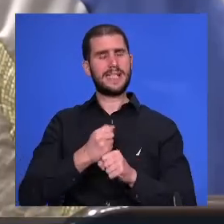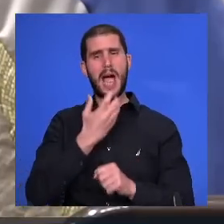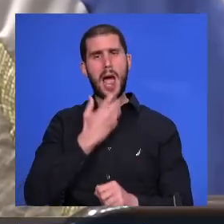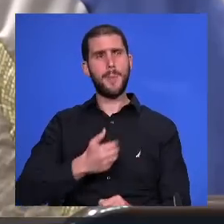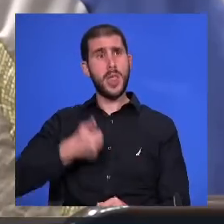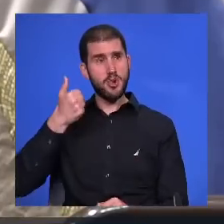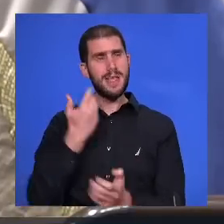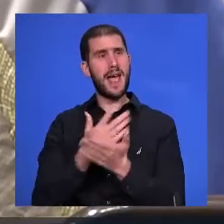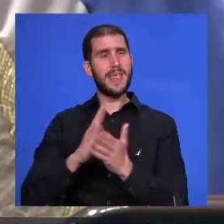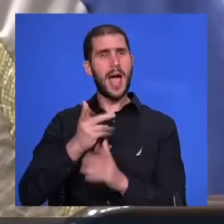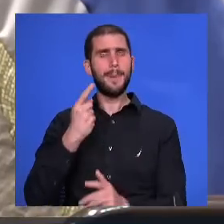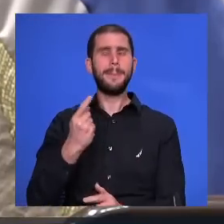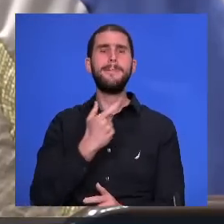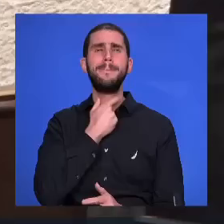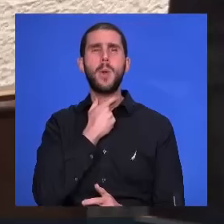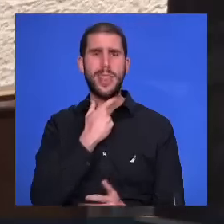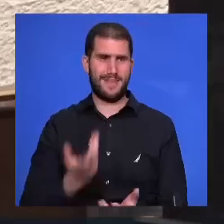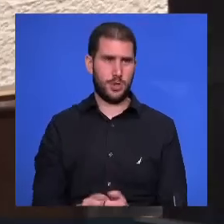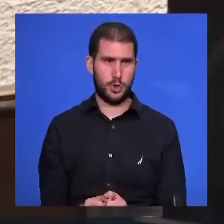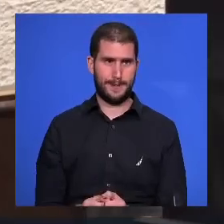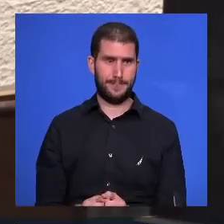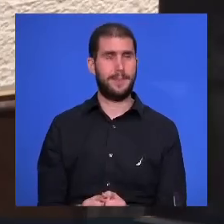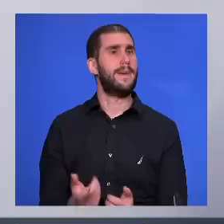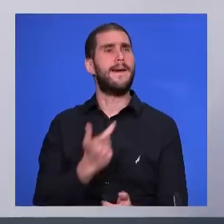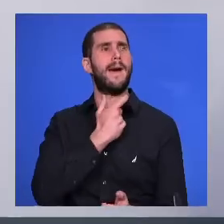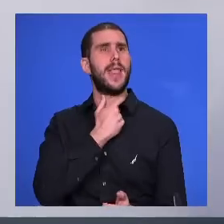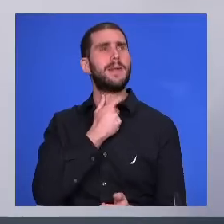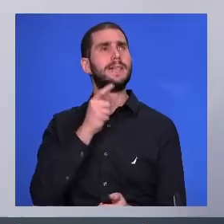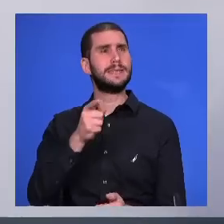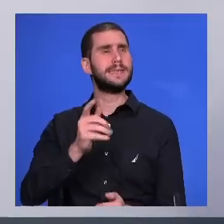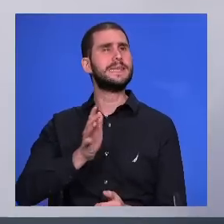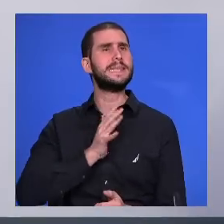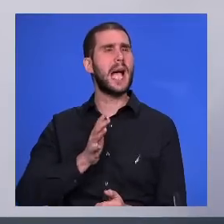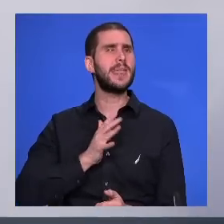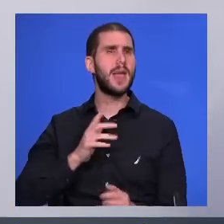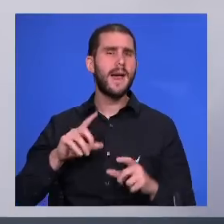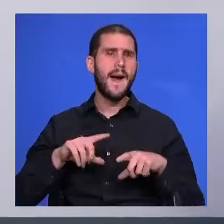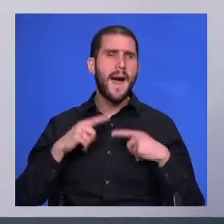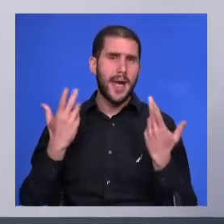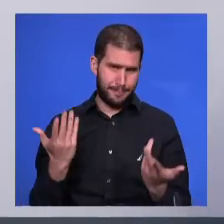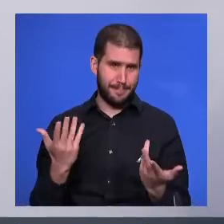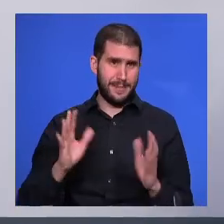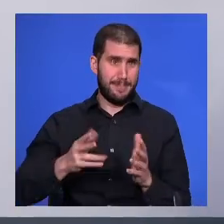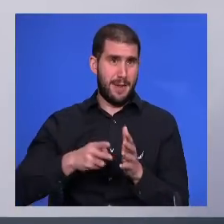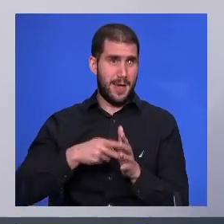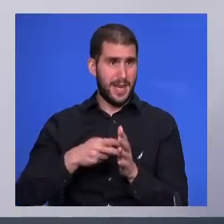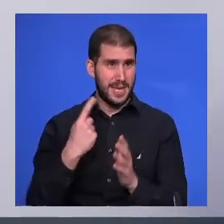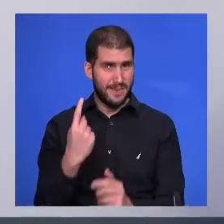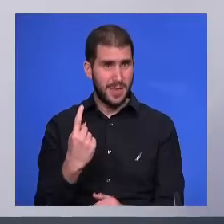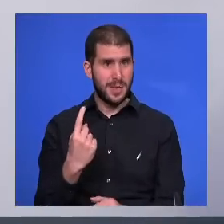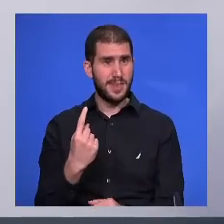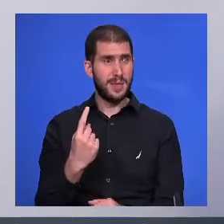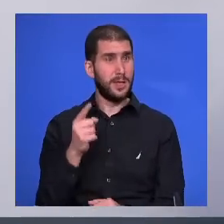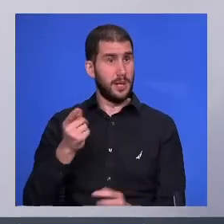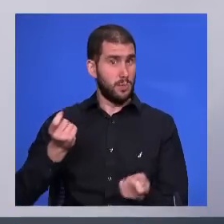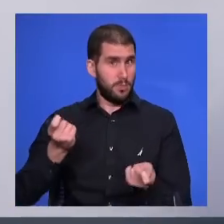שיקבע האם מדובר בפיקוח נפש. אין ברירה. מדובר בסכנת חיים עם הרכבת, שהיא